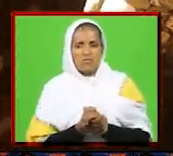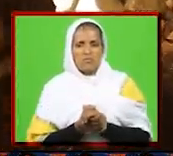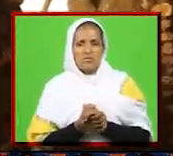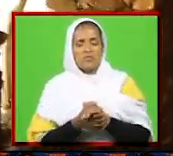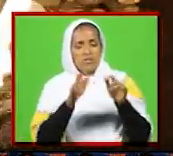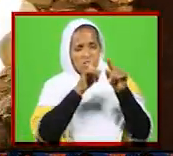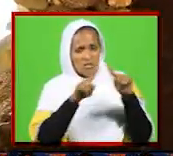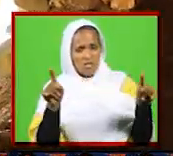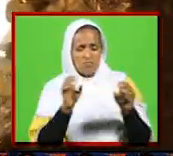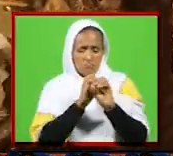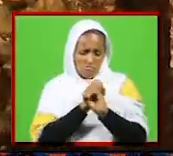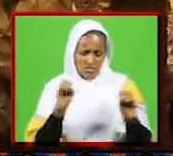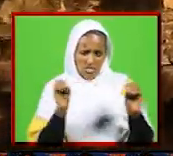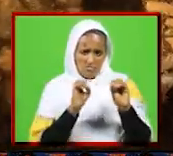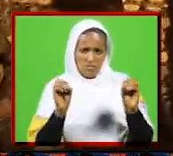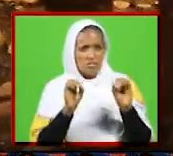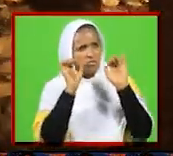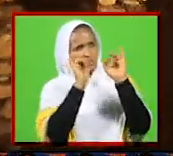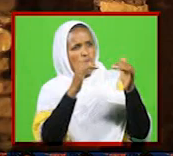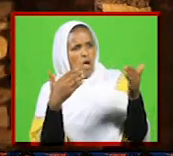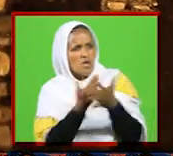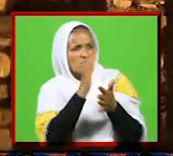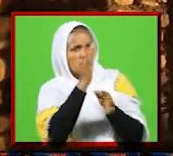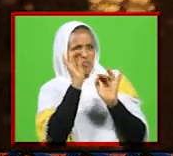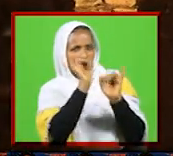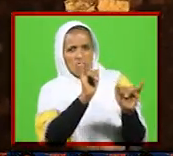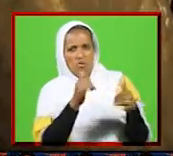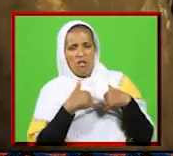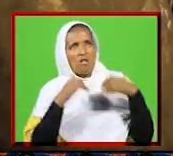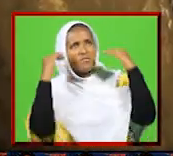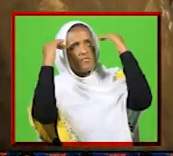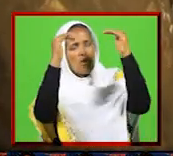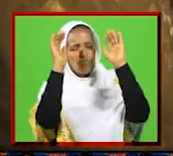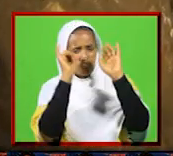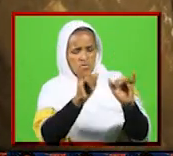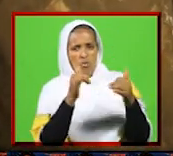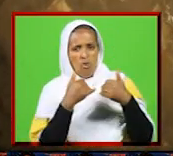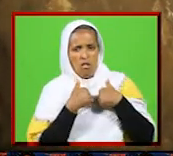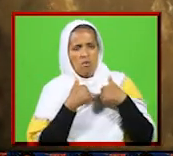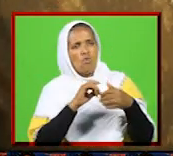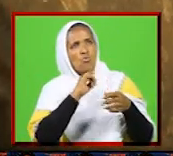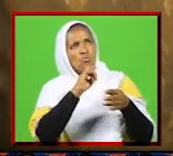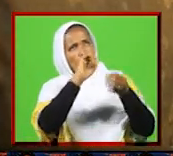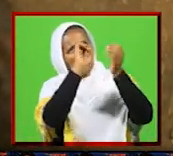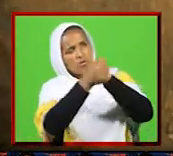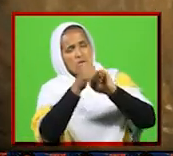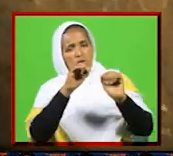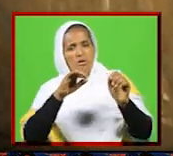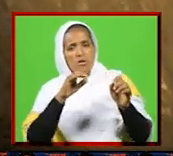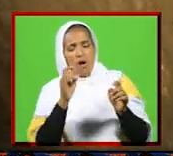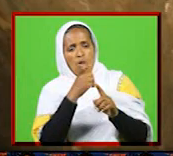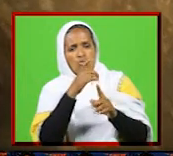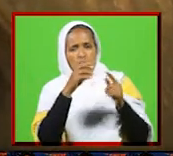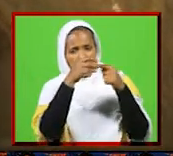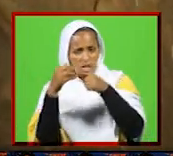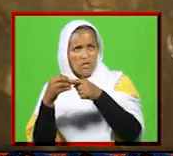አይደለም፣ ግን ምንም እንዳለ ነው ያለው። ያው ብቻ ጣራውም እንዳለ ነው ያለው። ያው ቆርቆሮ ሲቀየር